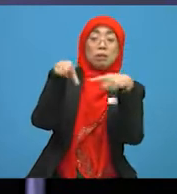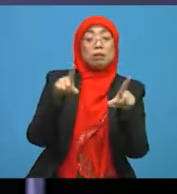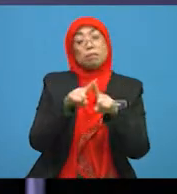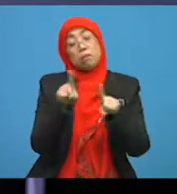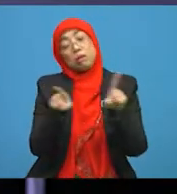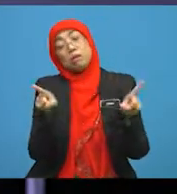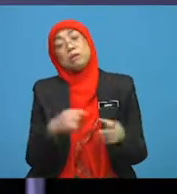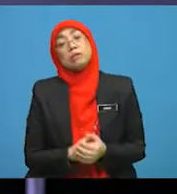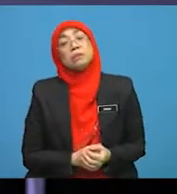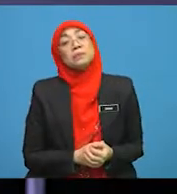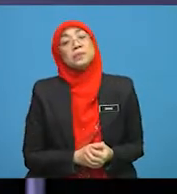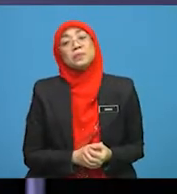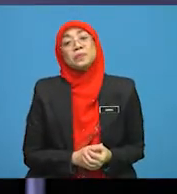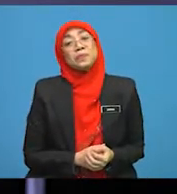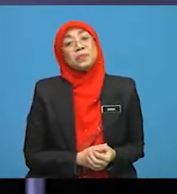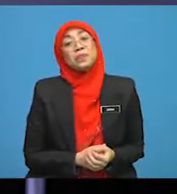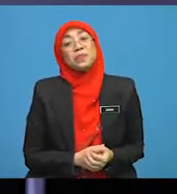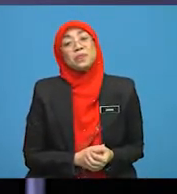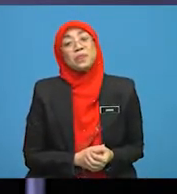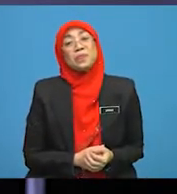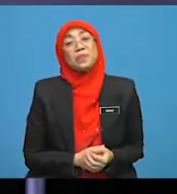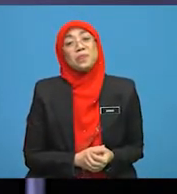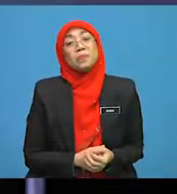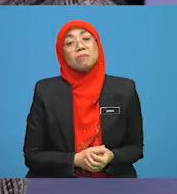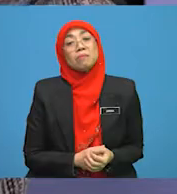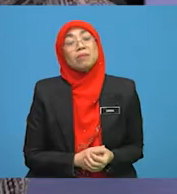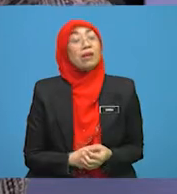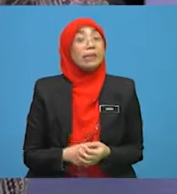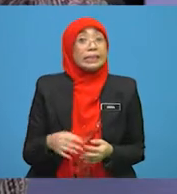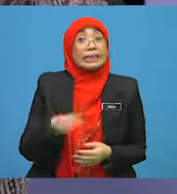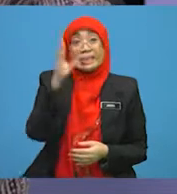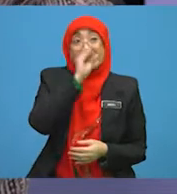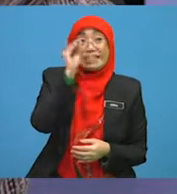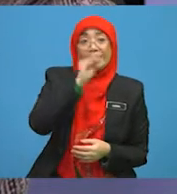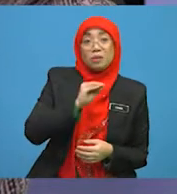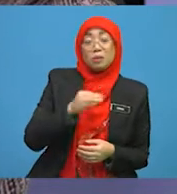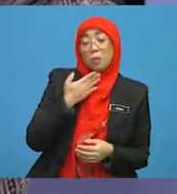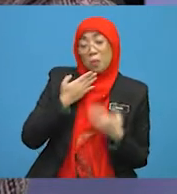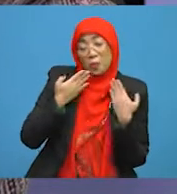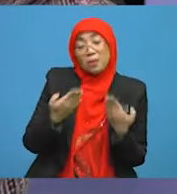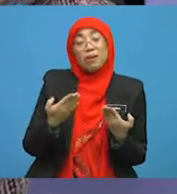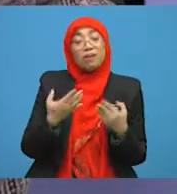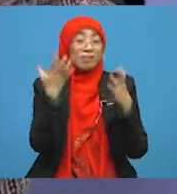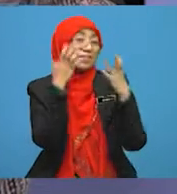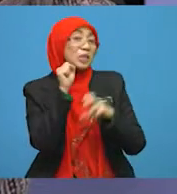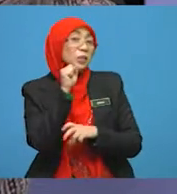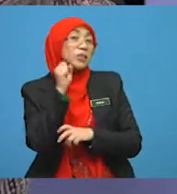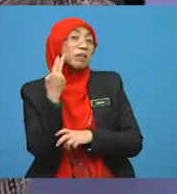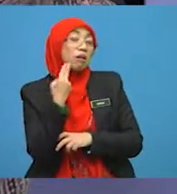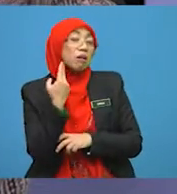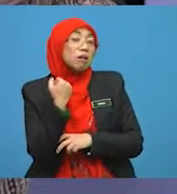para pelajar mendapat ilmu daripadanya. Terima kasih Cikgu Siha. Penerangan yang